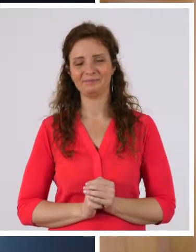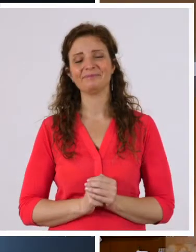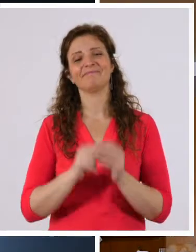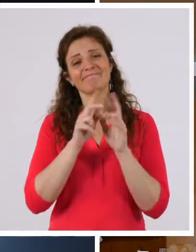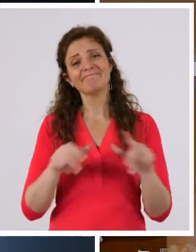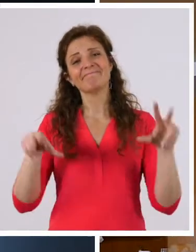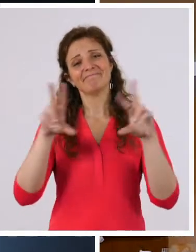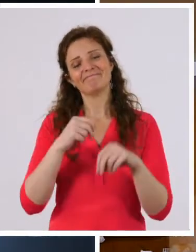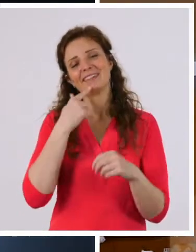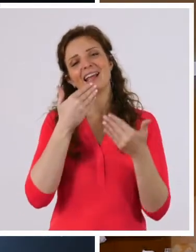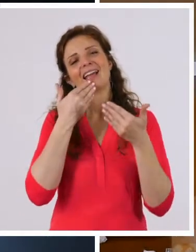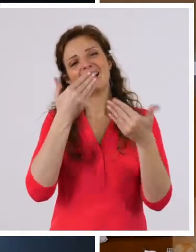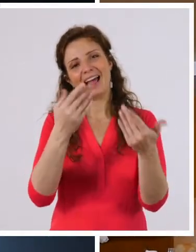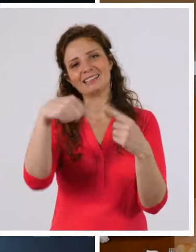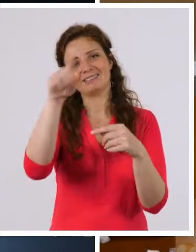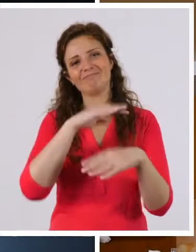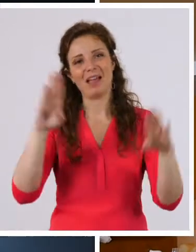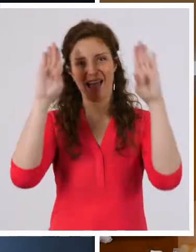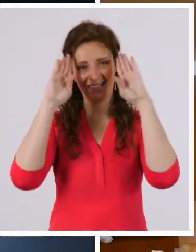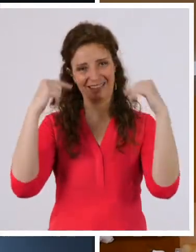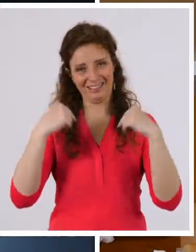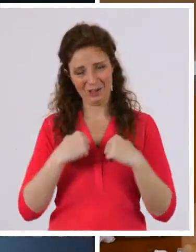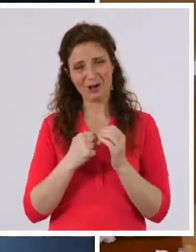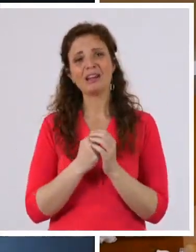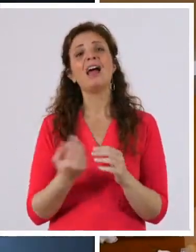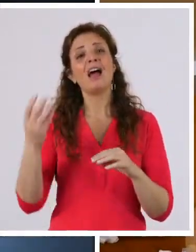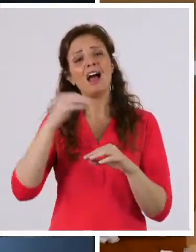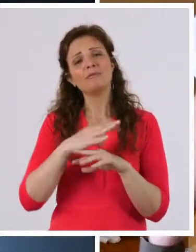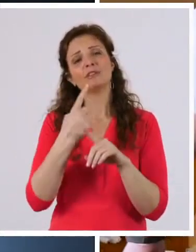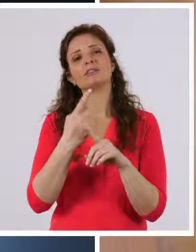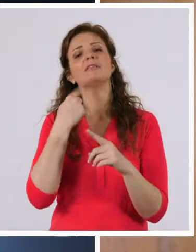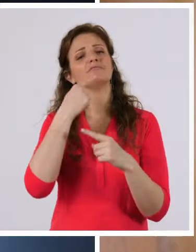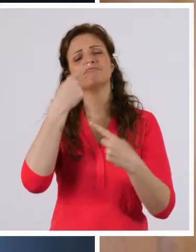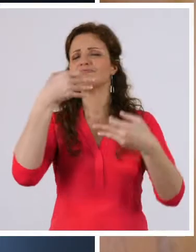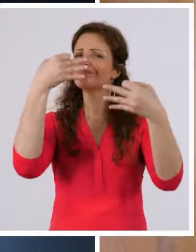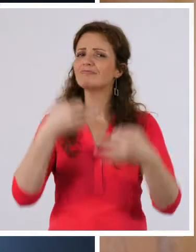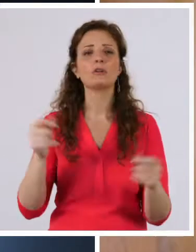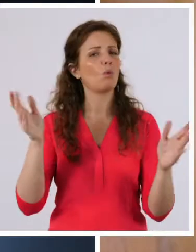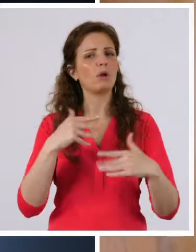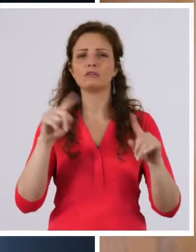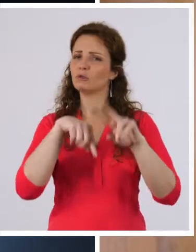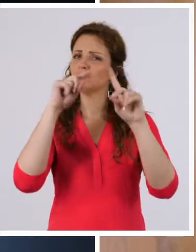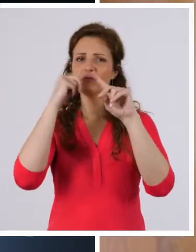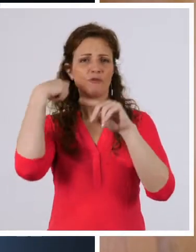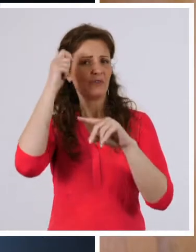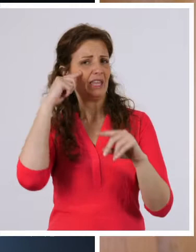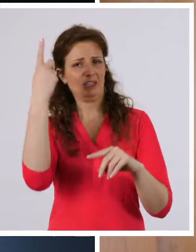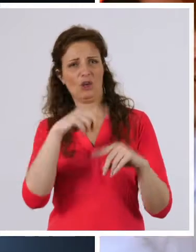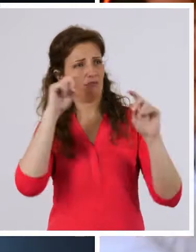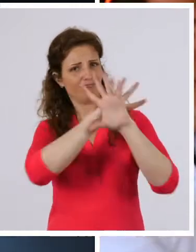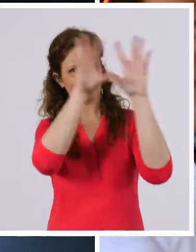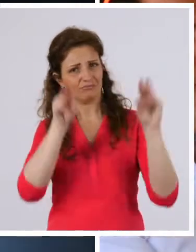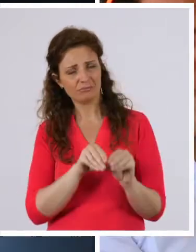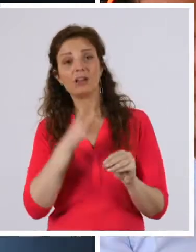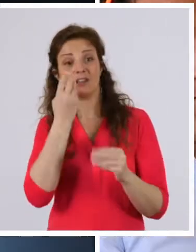Nel ringraziarvi ancora per l'attenzione che avete voluto accordare e nell'assicurarvi che tutto ciò che avete avuto modo di vedere ed ascoltare è